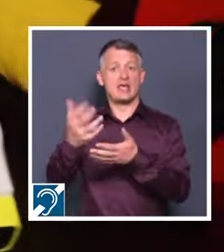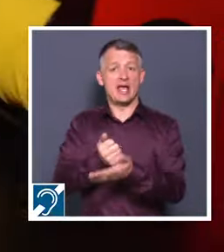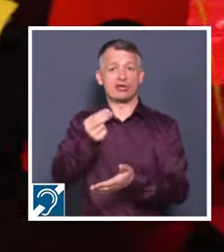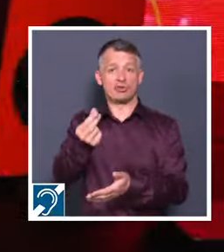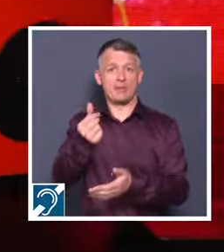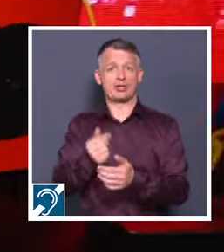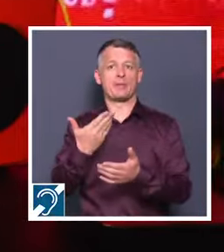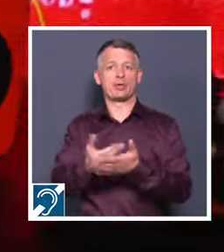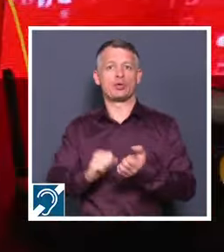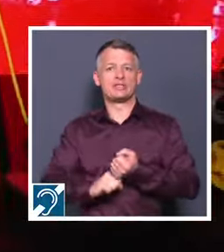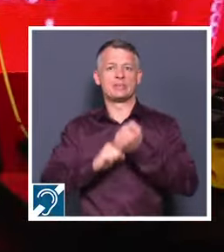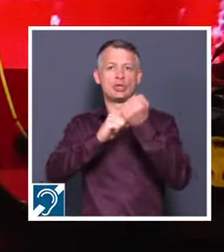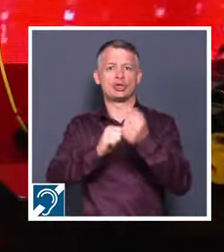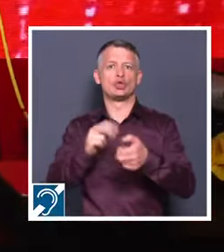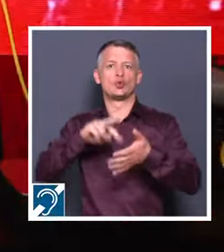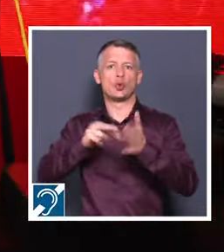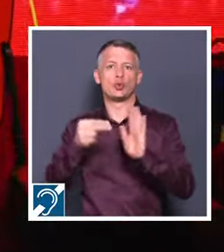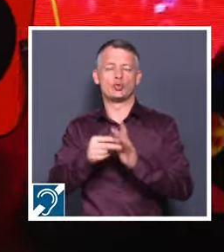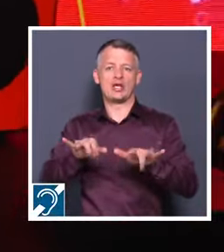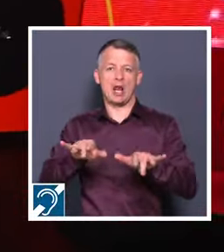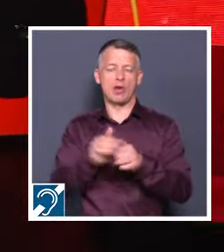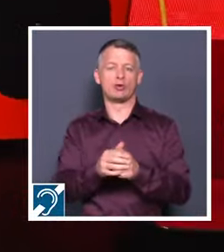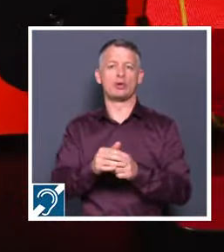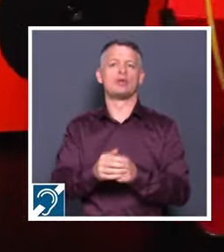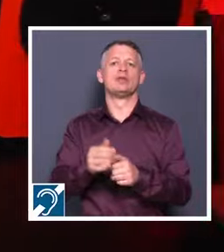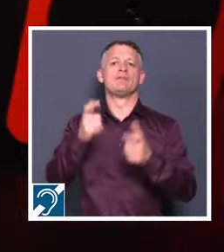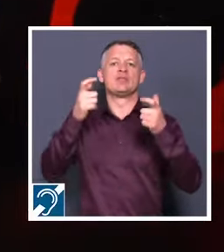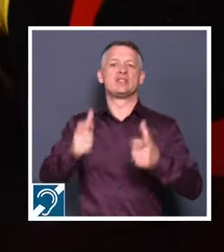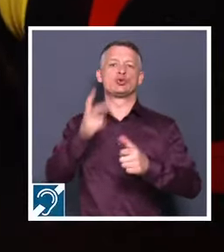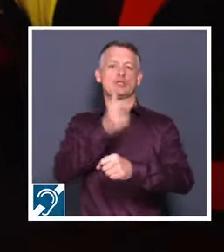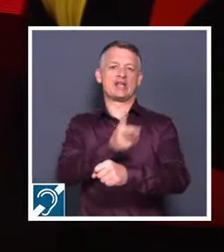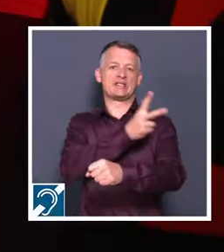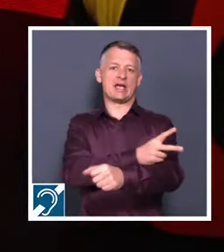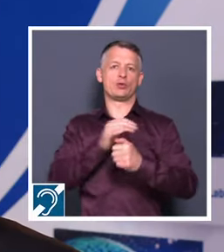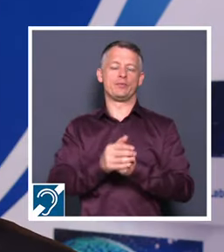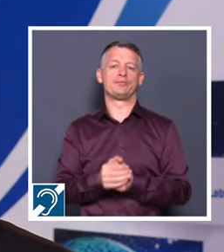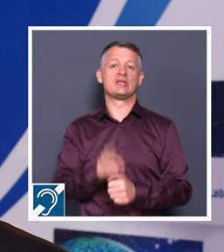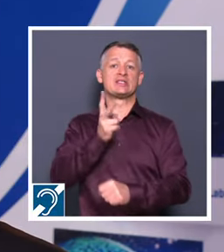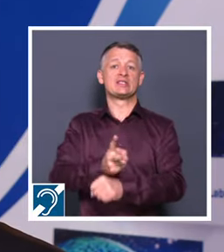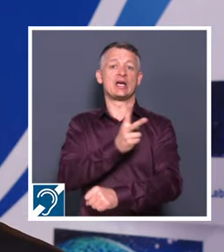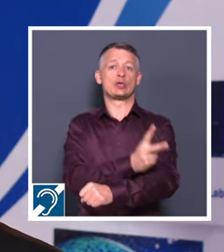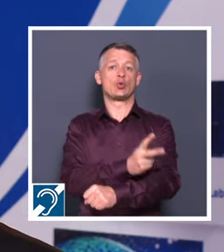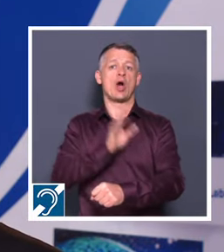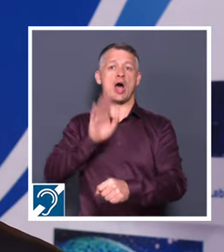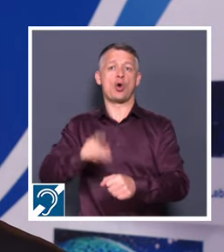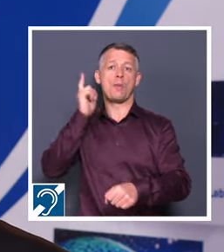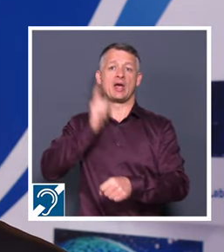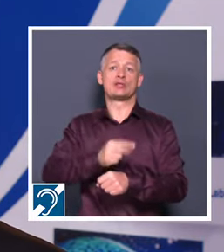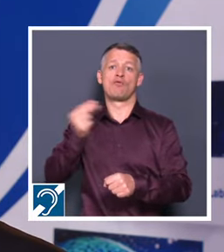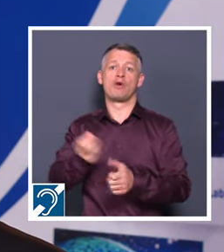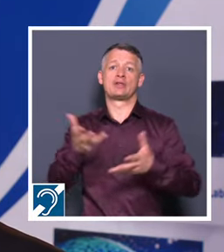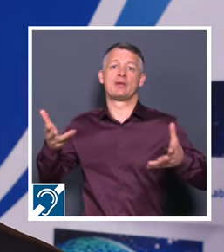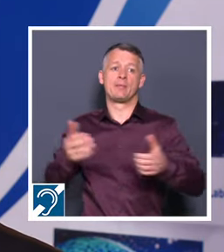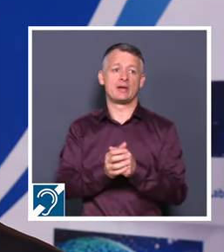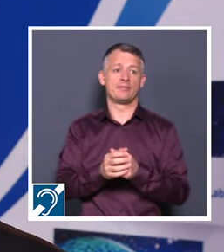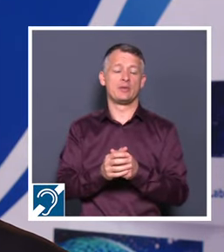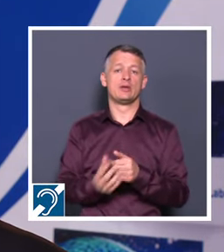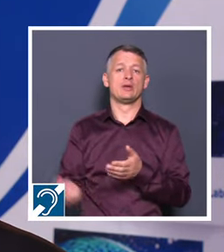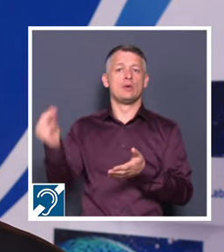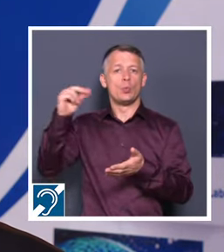sprijini cu soluții digitale instituțiile publice. Statul are o obligație foarte mare, un decalaj de recuperat.